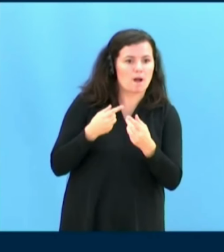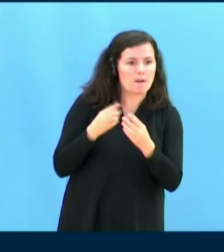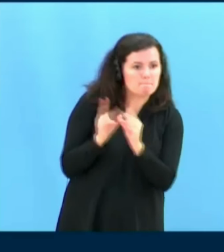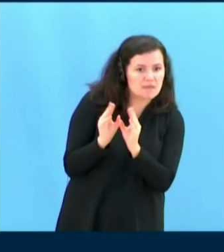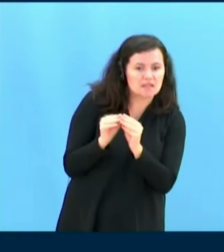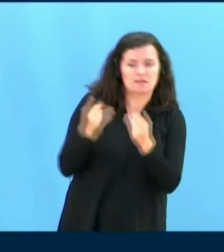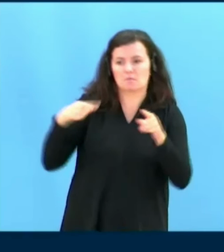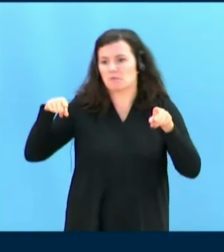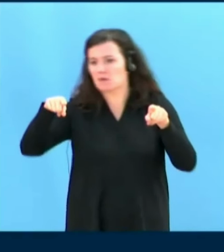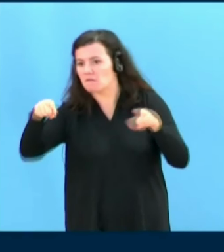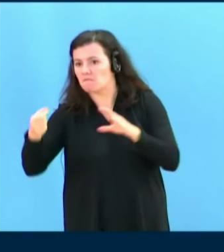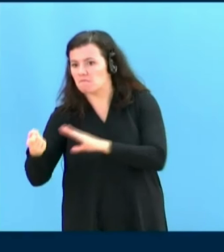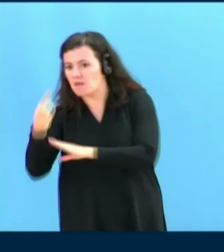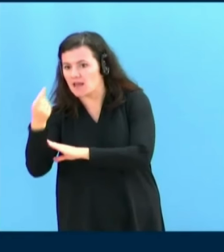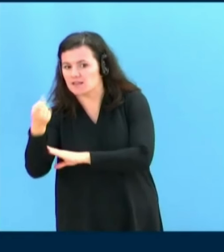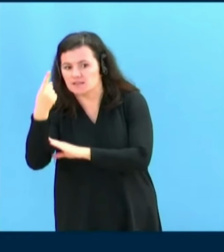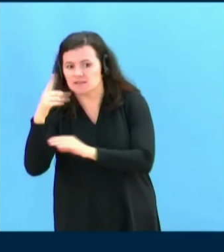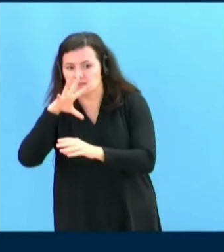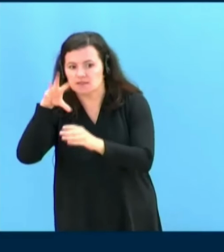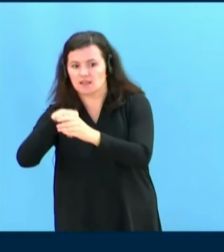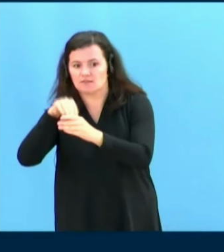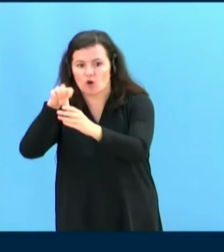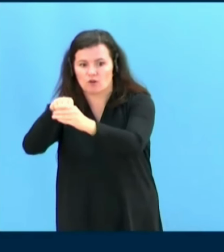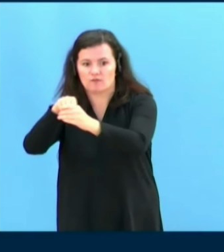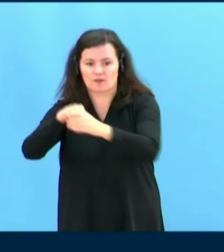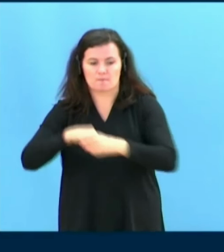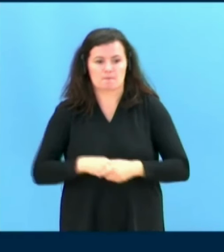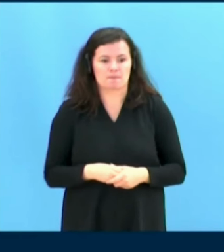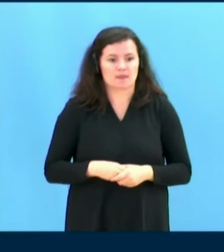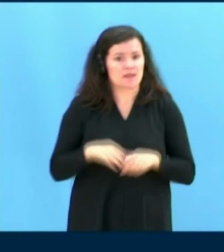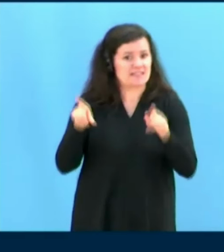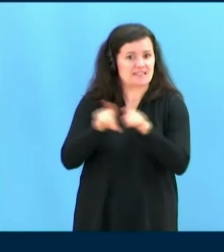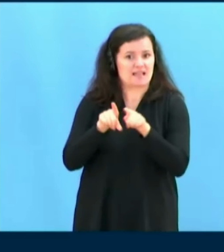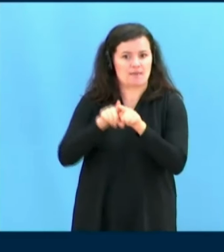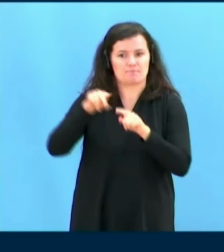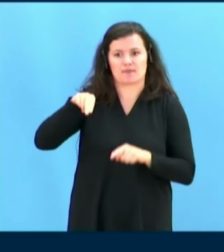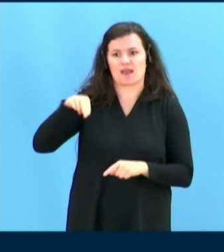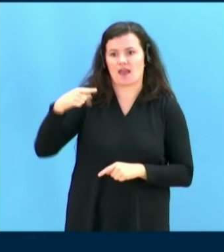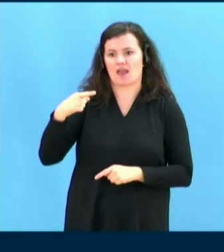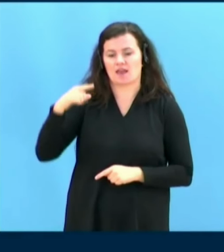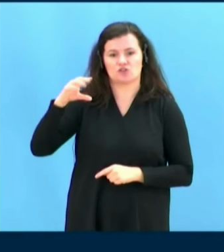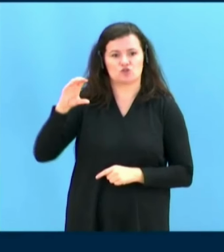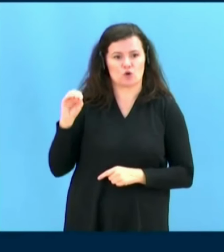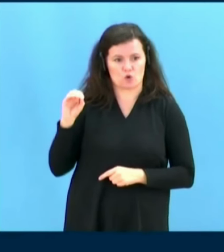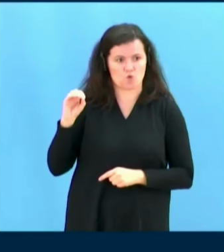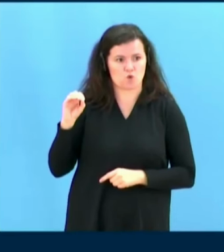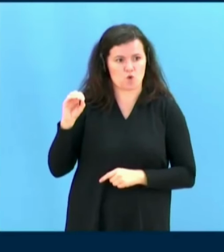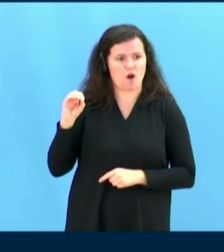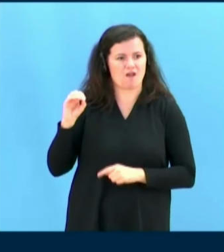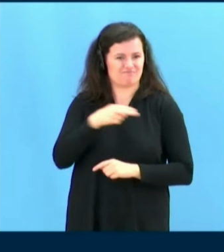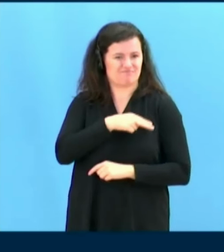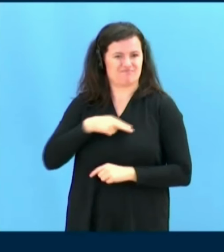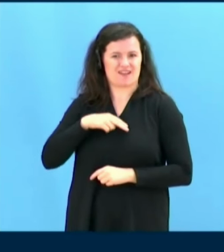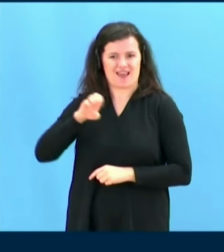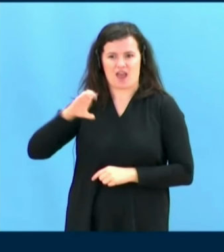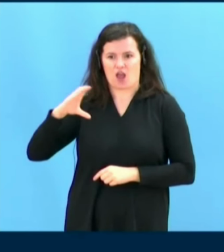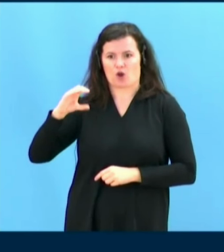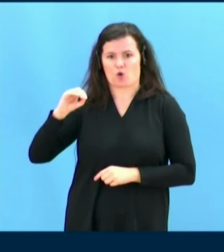в дебатах, интерактивных диалогах, тематических дискуссиях, неофициальных встречах, организовывать параллельные мероприятия, как это разрешается